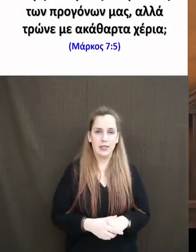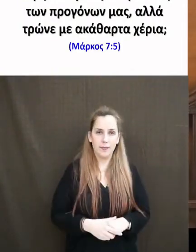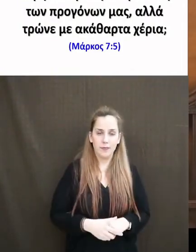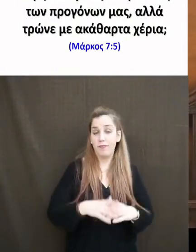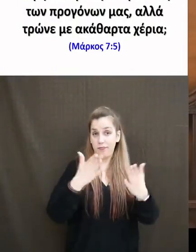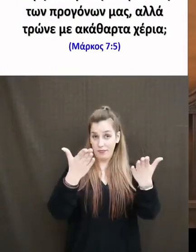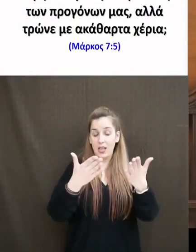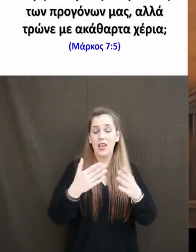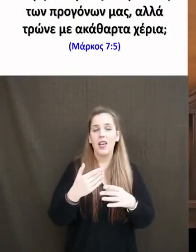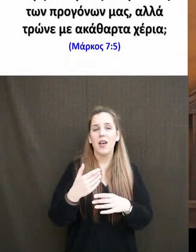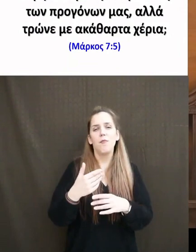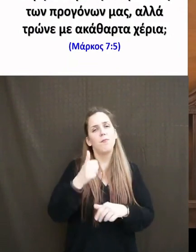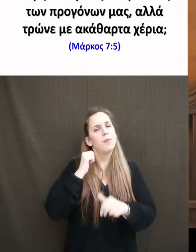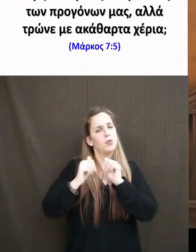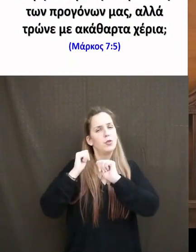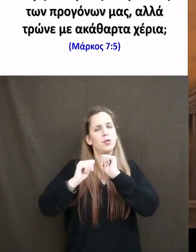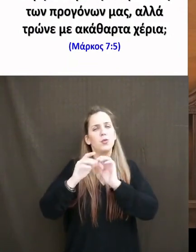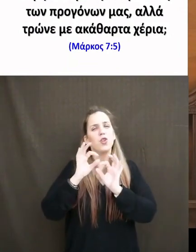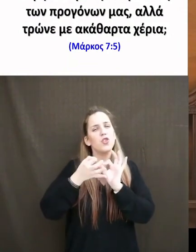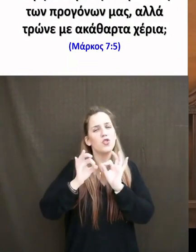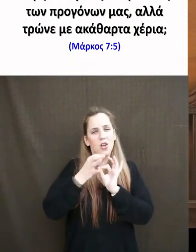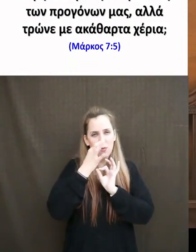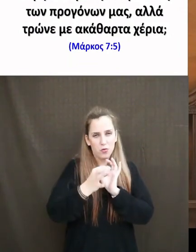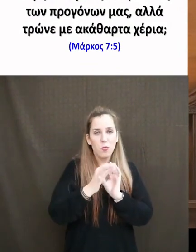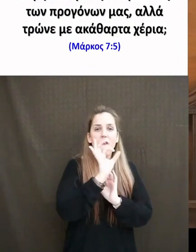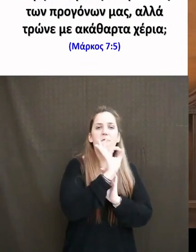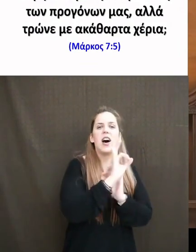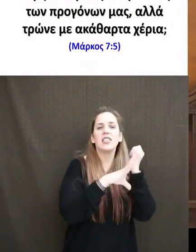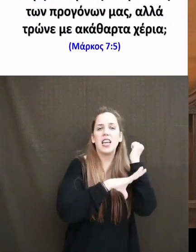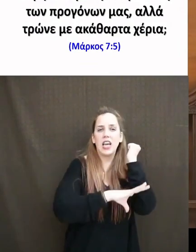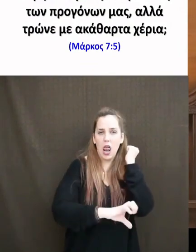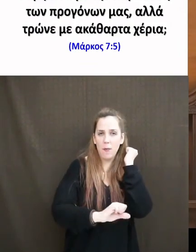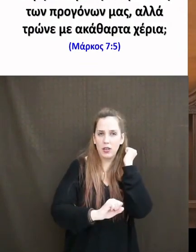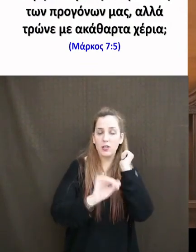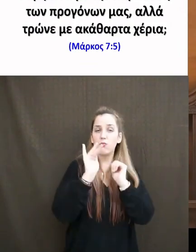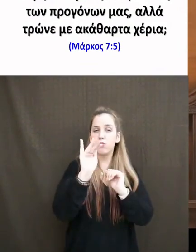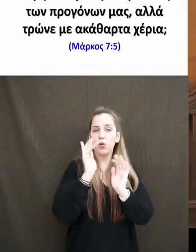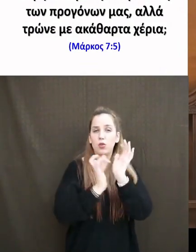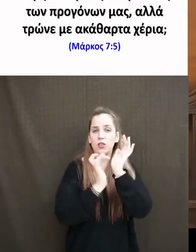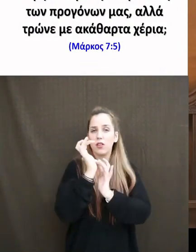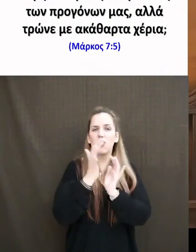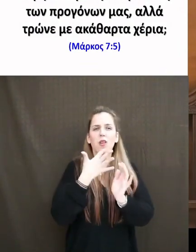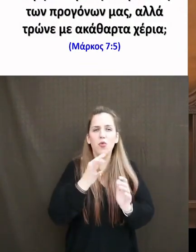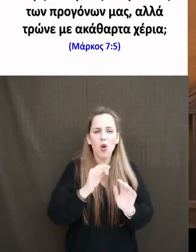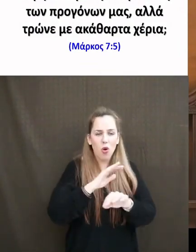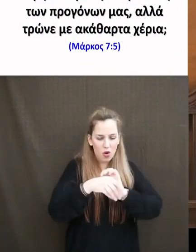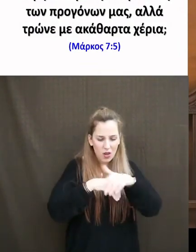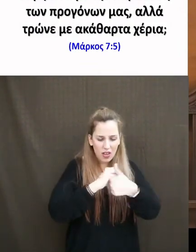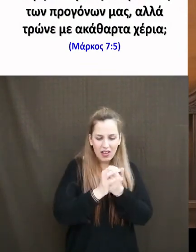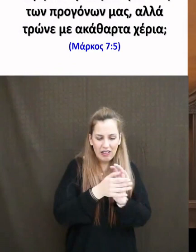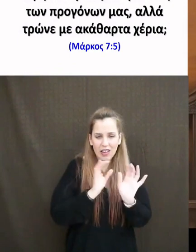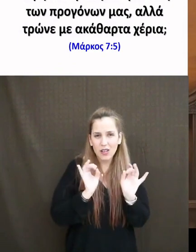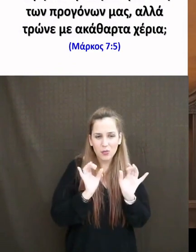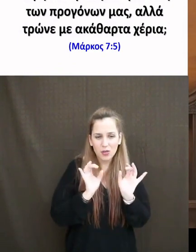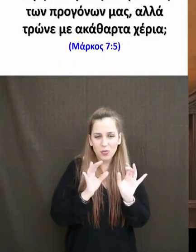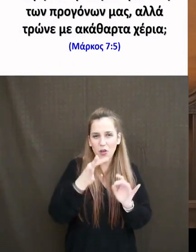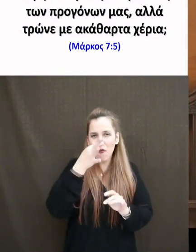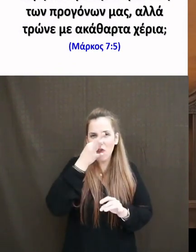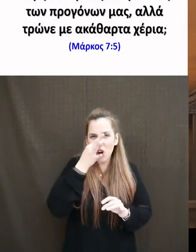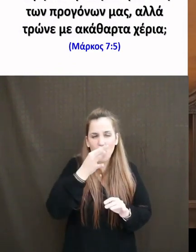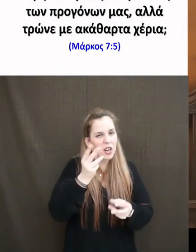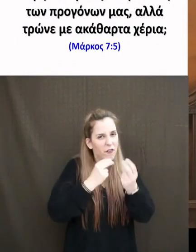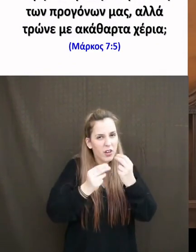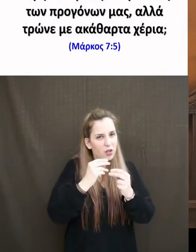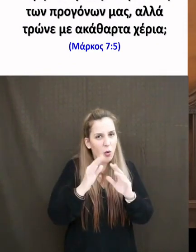Ιησού, γιατί δεν ζουν οι μαθητές τους σύμφωνα με την παράδοση των προγόνων μας, αλλά τρώνε με ακάθαρτα χέρια? Γιατί εσείς